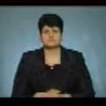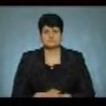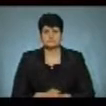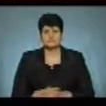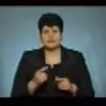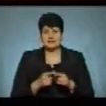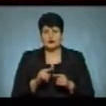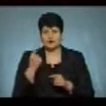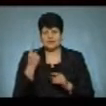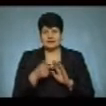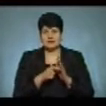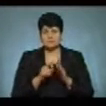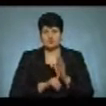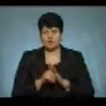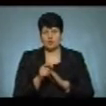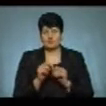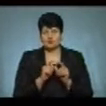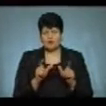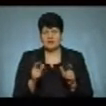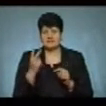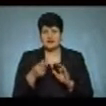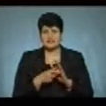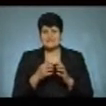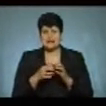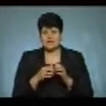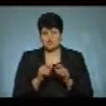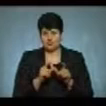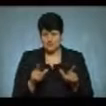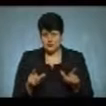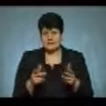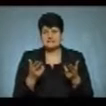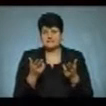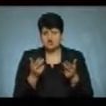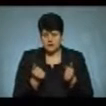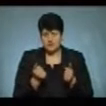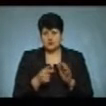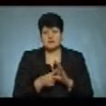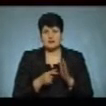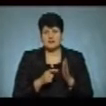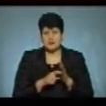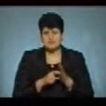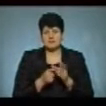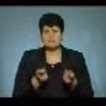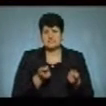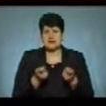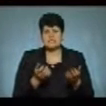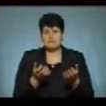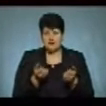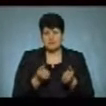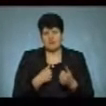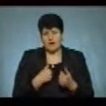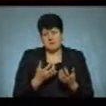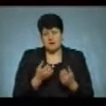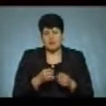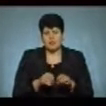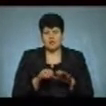Це один клас початкової школи і 2 класи середньої школи. Звичайно, з класами адміністрація прийняла таке, зокрема, я прийняла